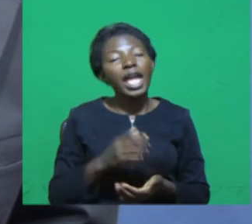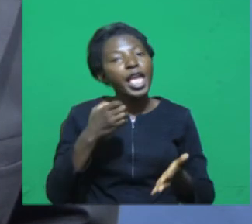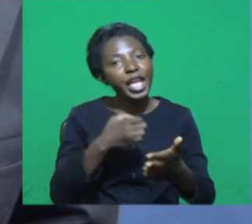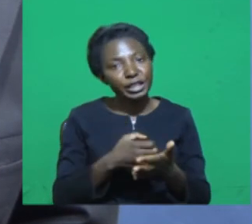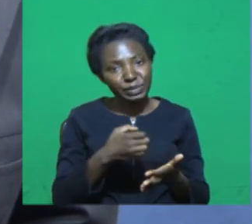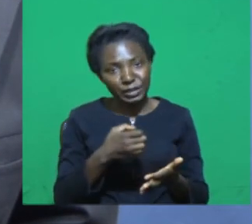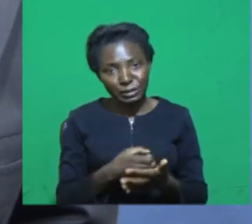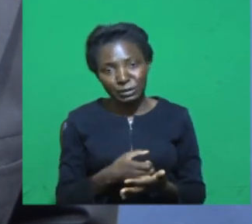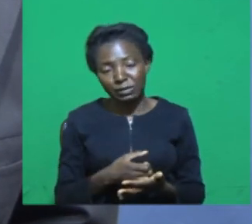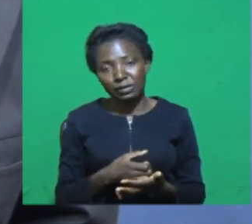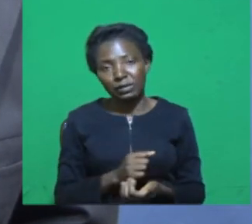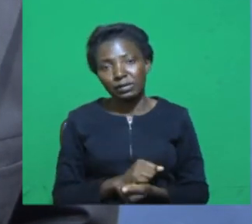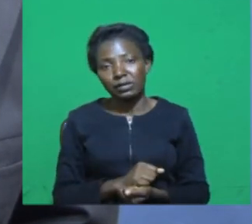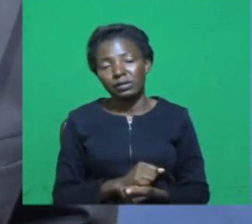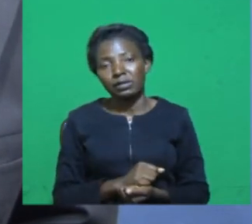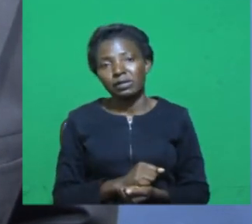Kudhura